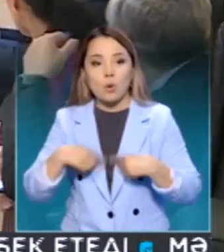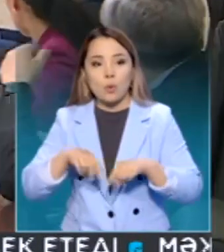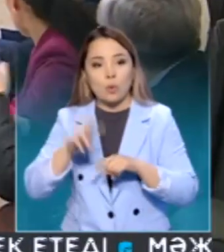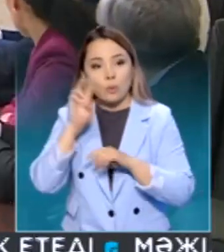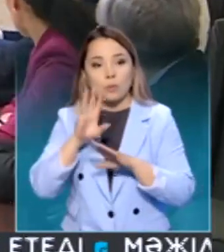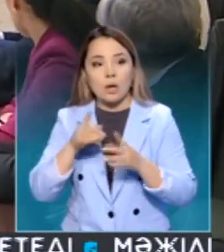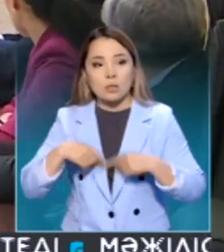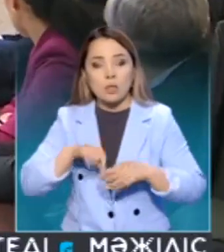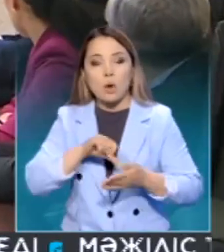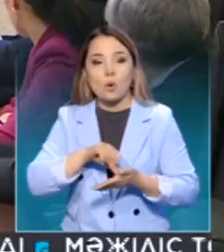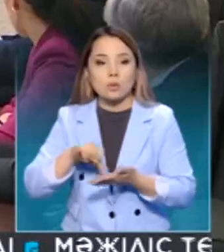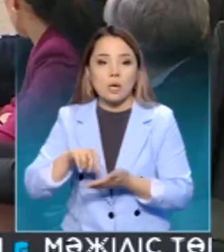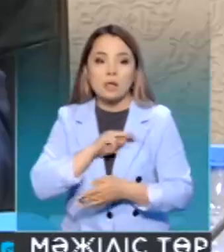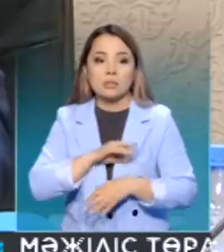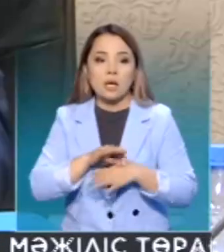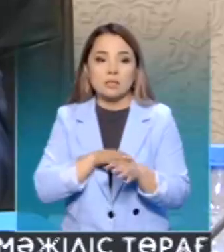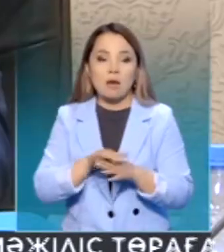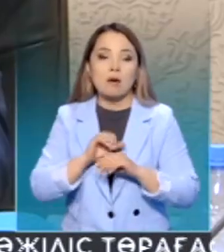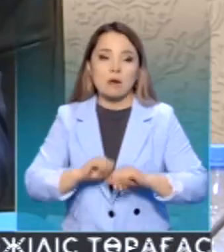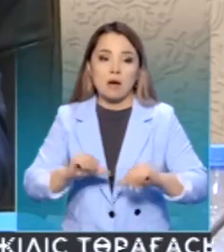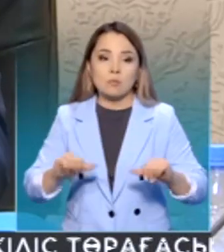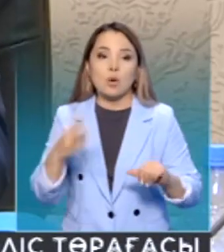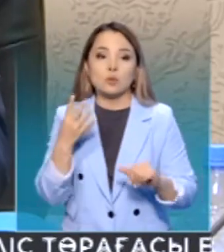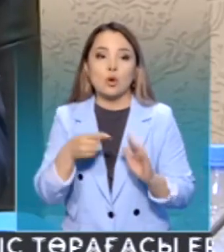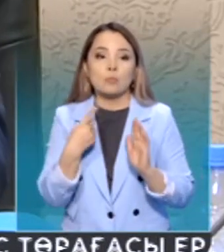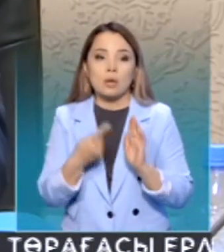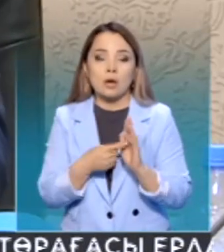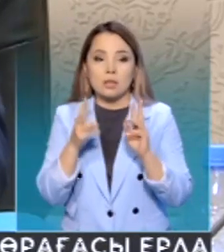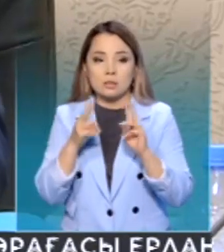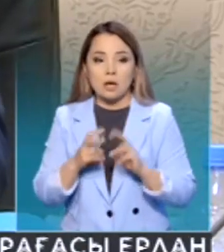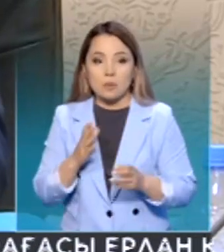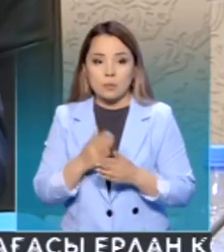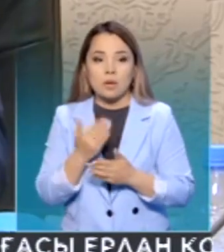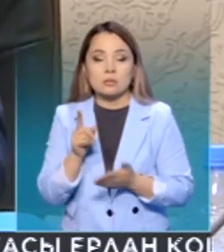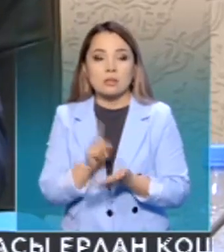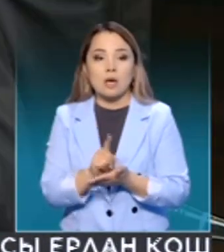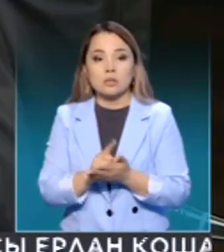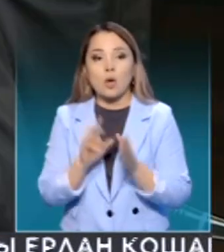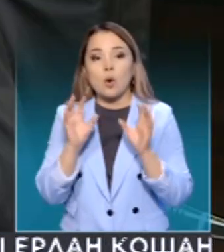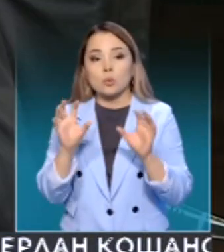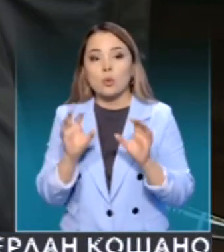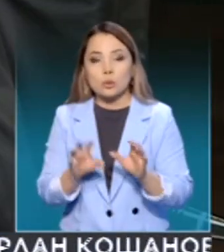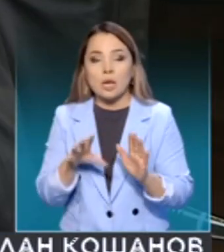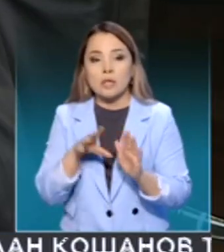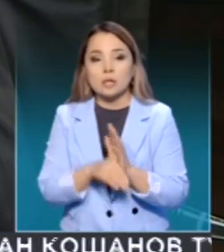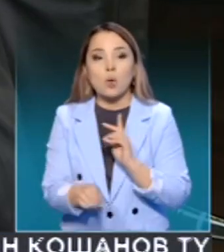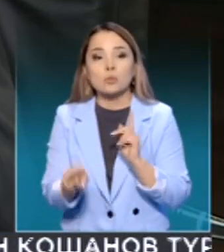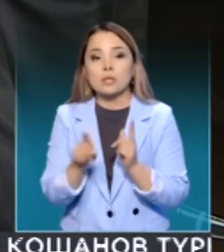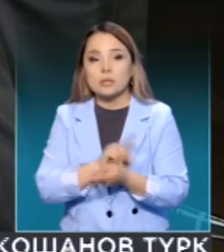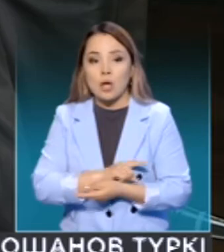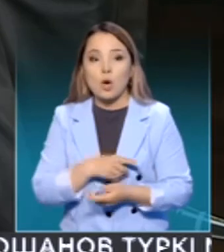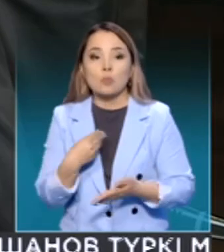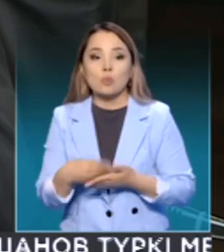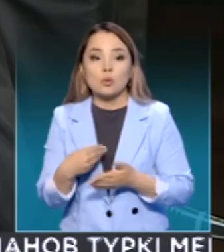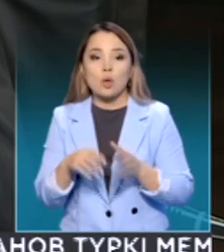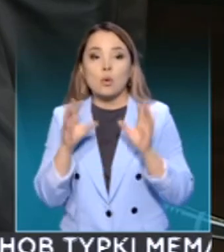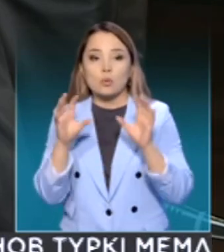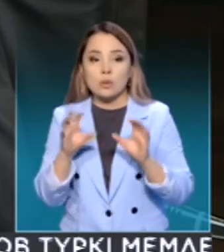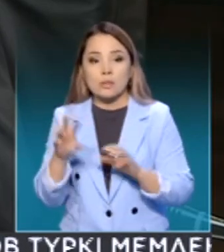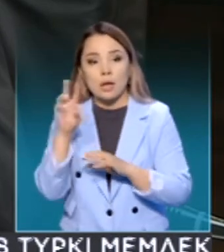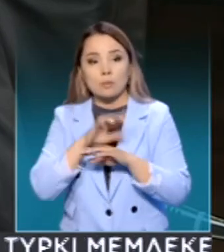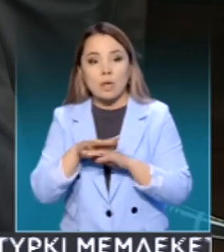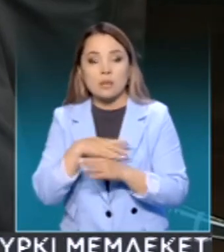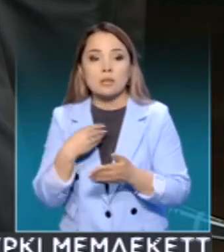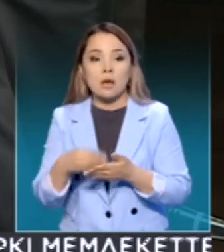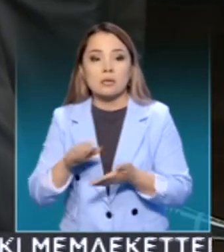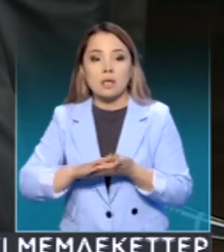емес сектор өкілдері қатысты. Комиссия 4 мәселені қарады. Оның ішінде салық кодексіне енгізілген өзгерістер, бюджет кодексі мен мемлекеттік